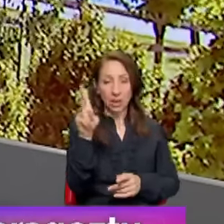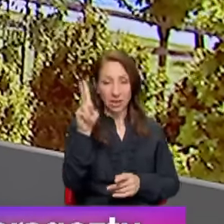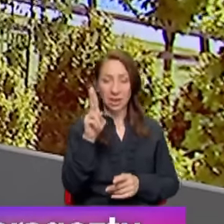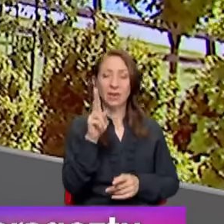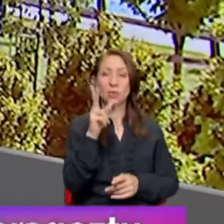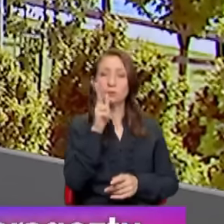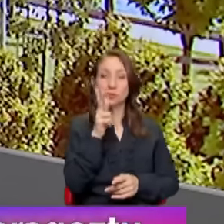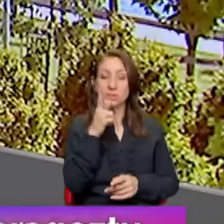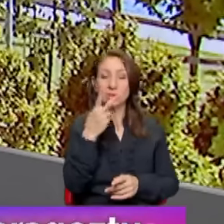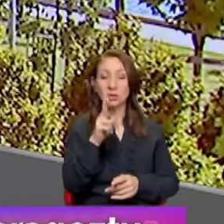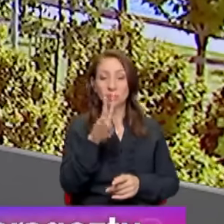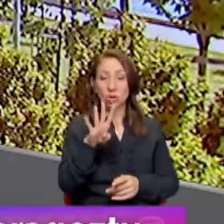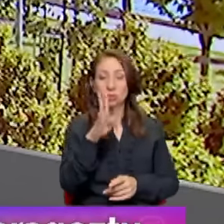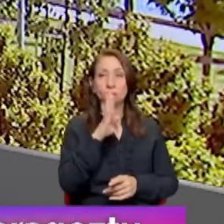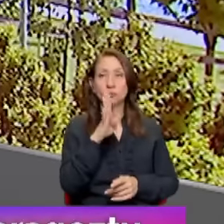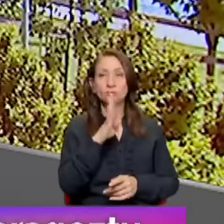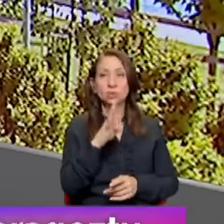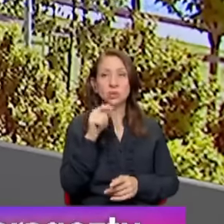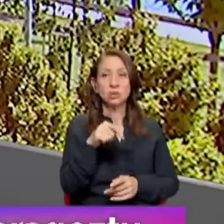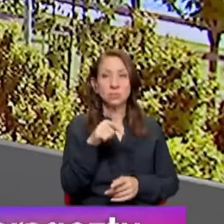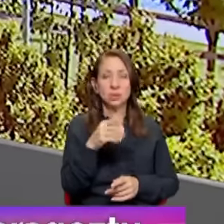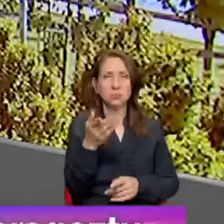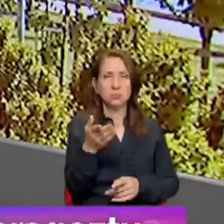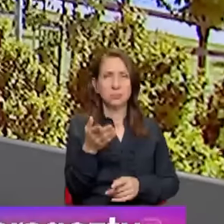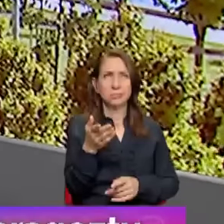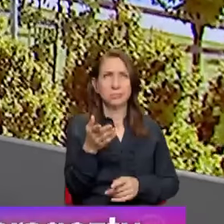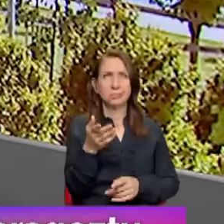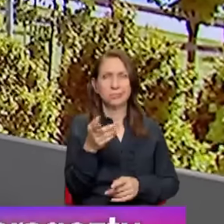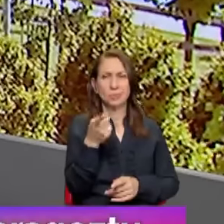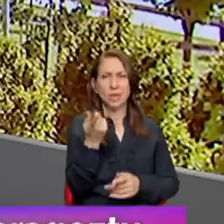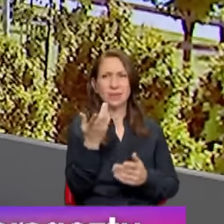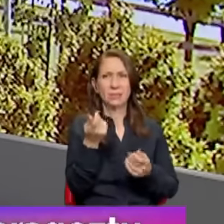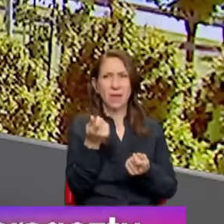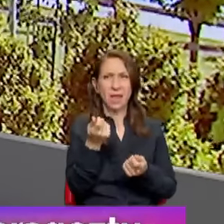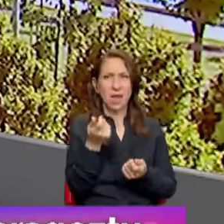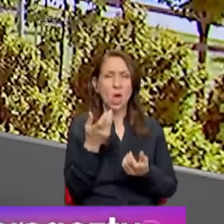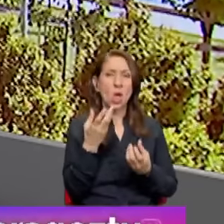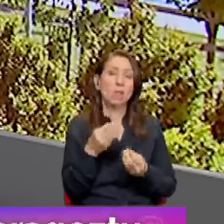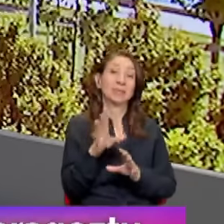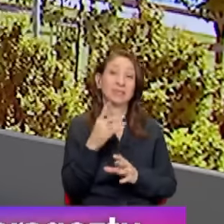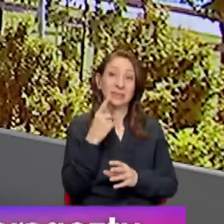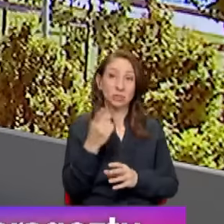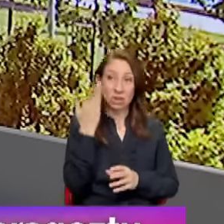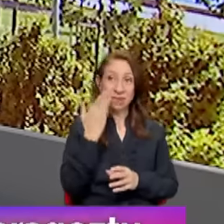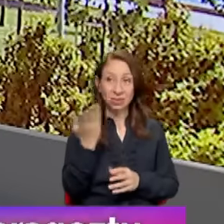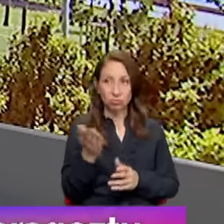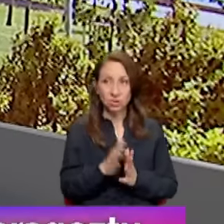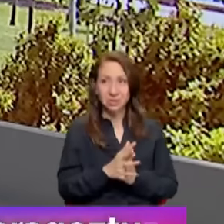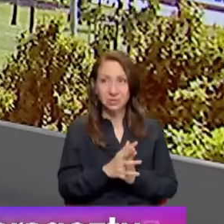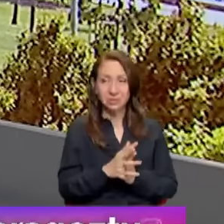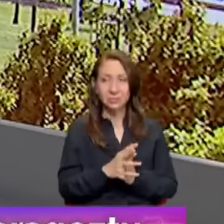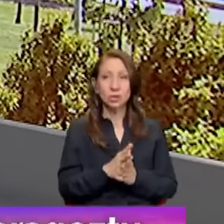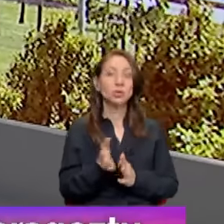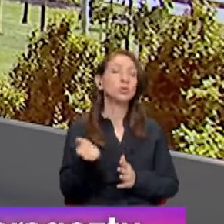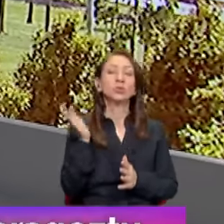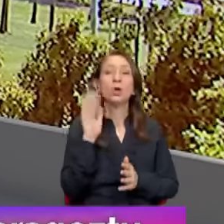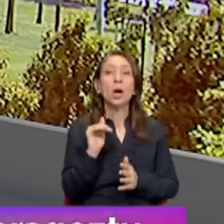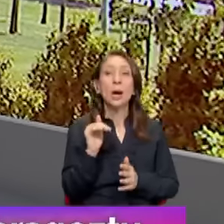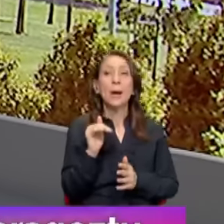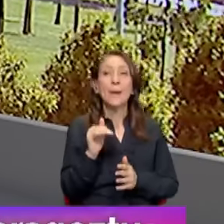L 2024'te 400 lir şimdi Hani bu kadar desteklerle olmaz demiş izleyicimiz Ve sonra